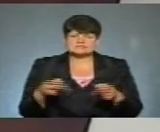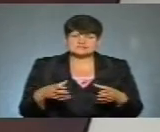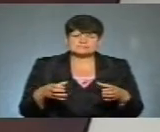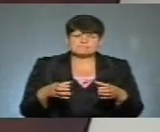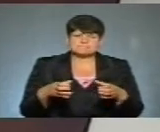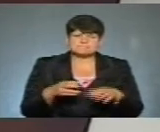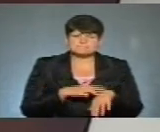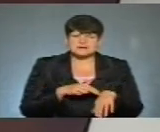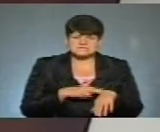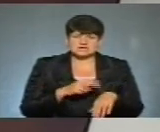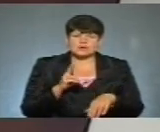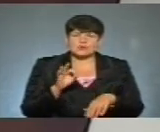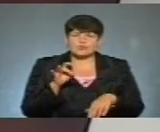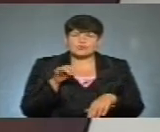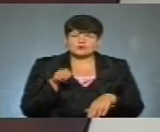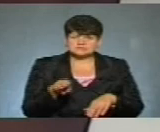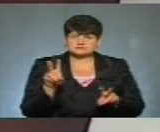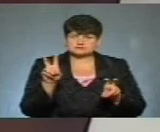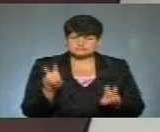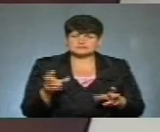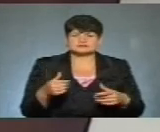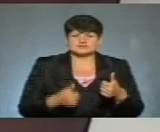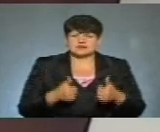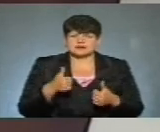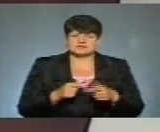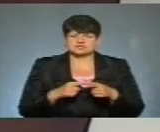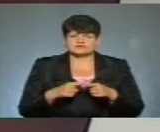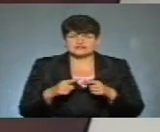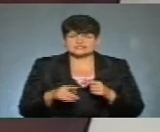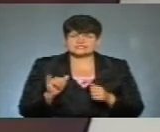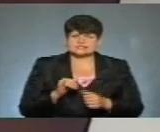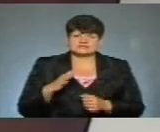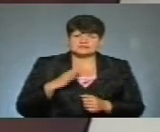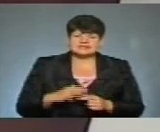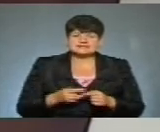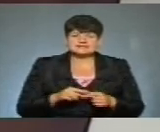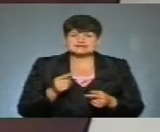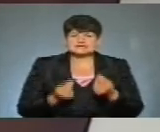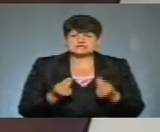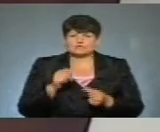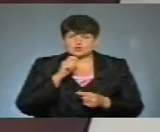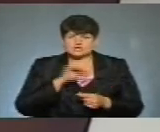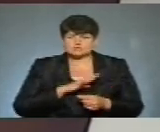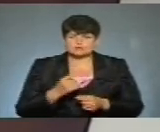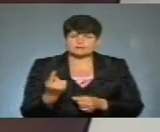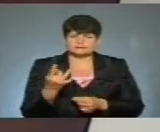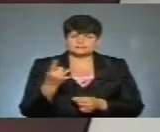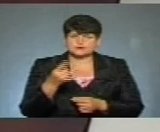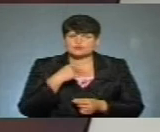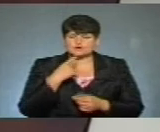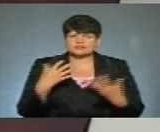КОРДу змагалися на швидкість та витривалість. Такі спортивні ігри в Україні відбулися вперше, каже начальник обласного